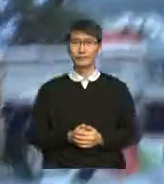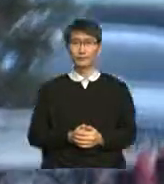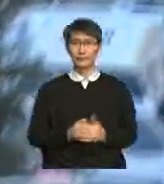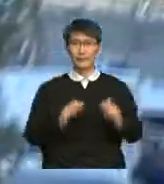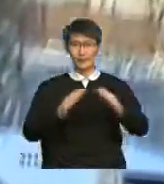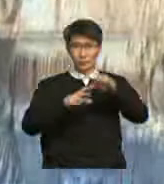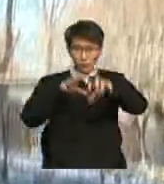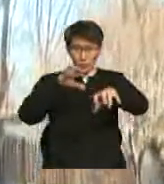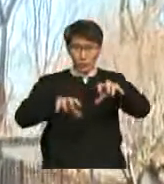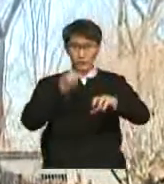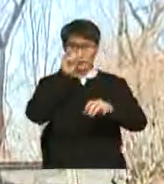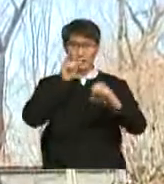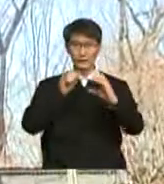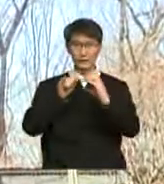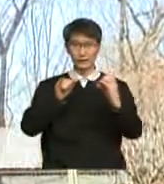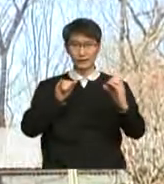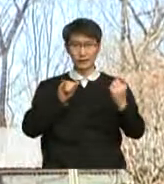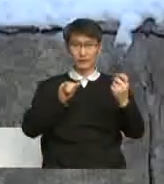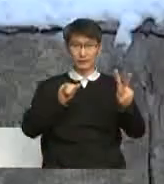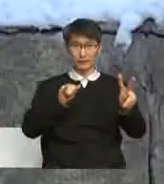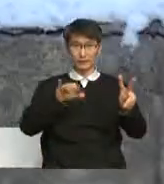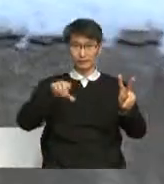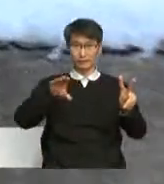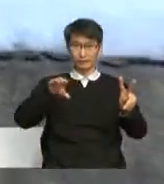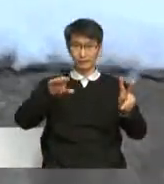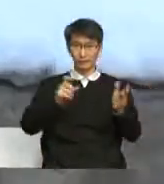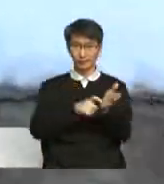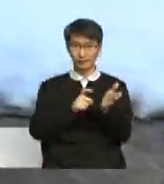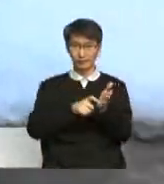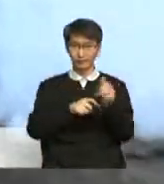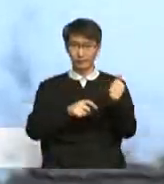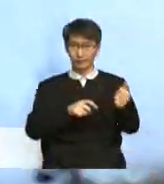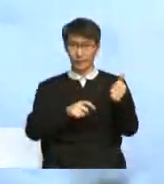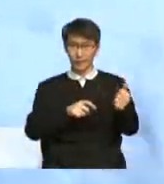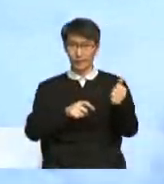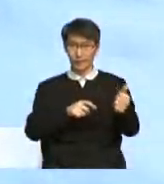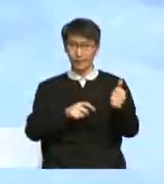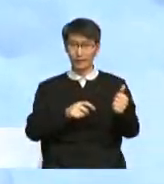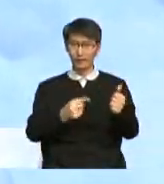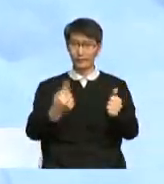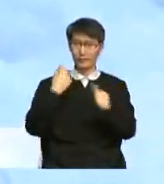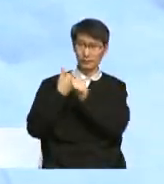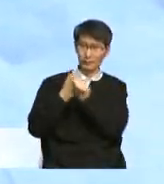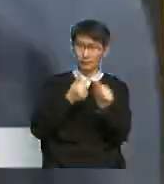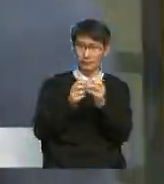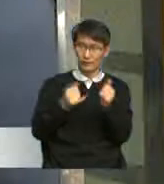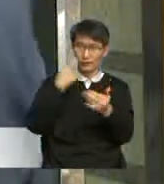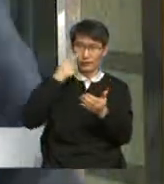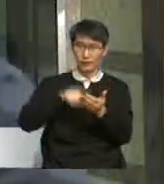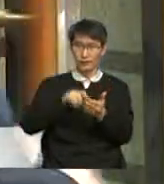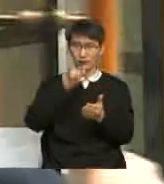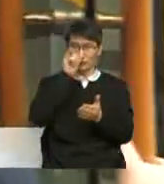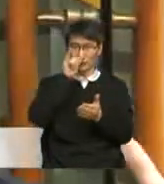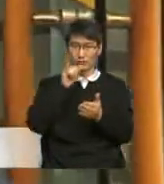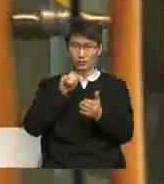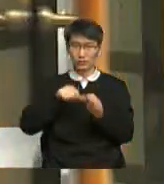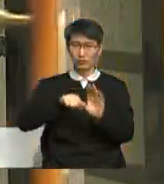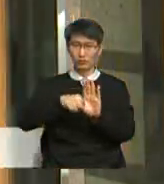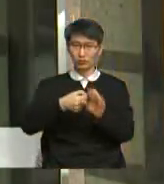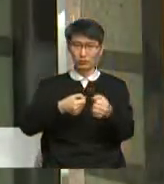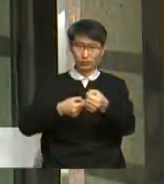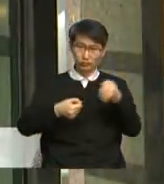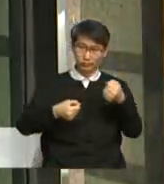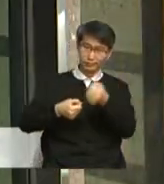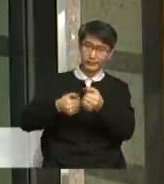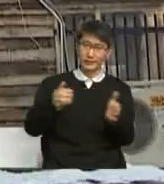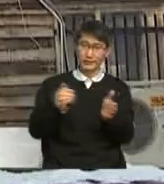주거지 곳곳에 설치된 CCTV와 비상 상황을 알릴 수 있는 비상벨, 뒤따라오는 사람을 확인할 수 있는 출입문 미러